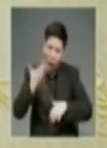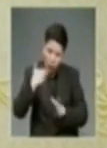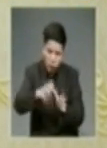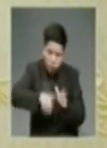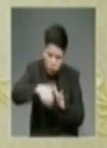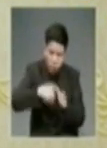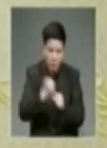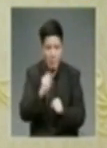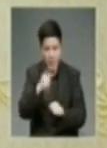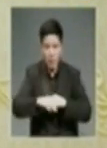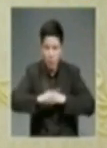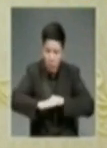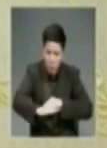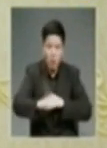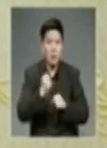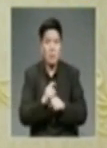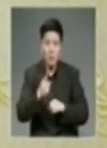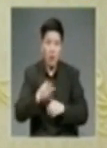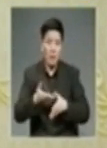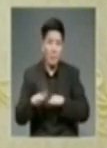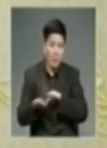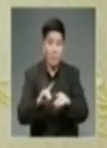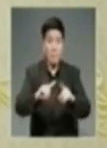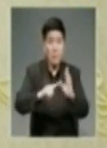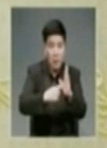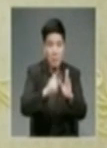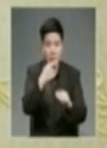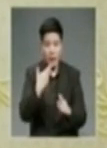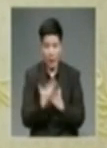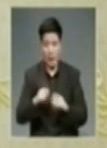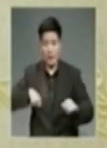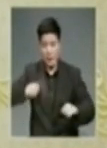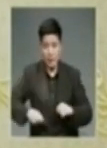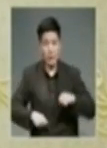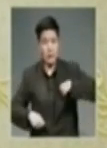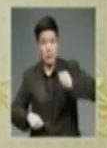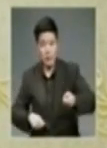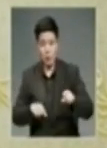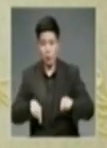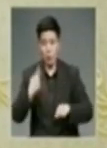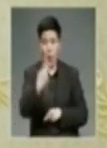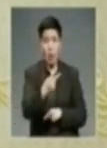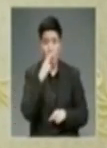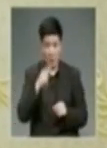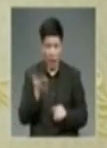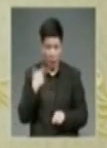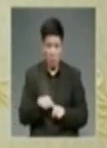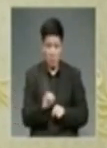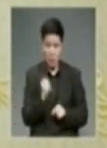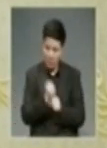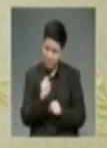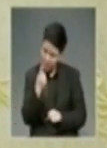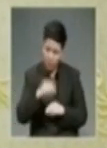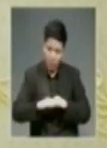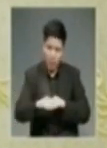าไปสร้างใหม่ไปซ่อมของเดิมท้องก็จะเริ่มต้นใหม่ไปด้วยมันใช้เงิน2 อย่างไงนะถ้าของเก่ามันไม่ดีก็ต้องทำของเก่าไปด้วย